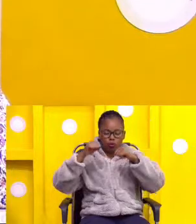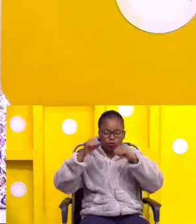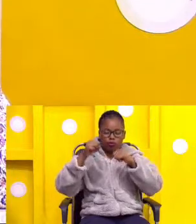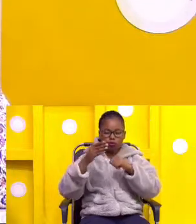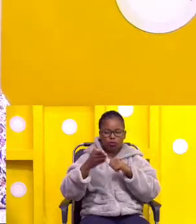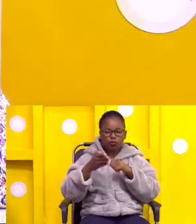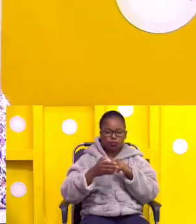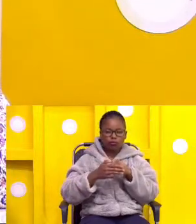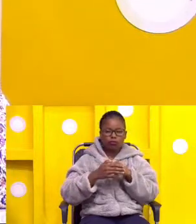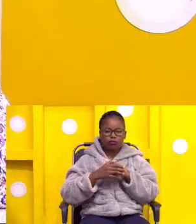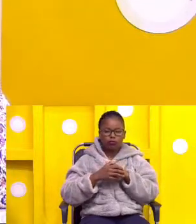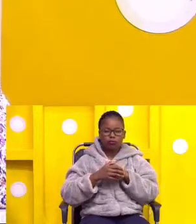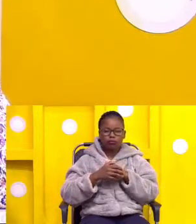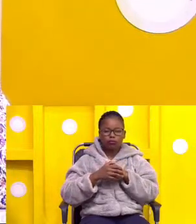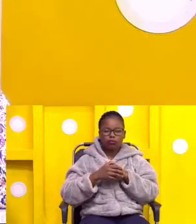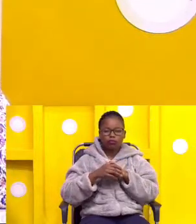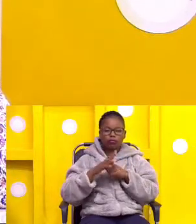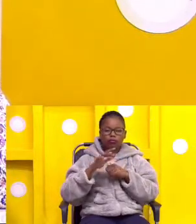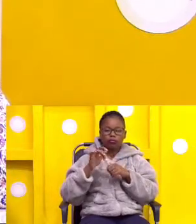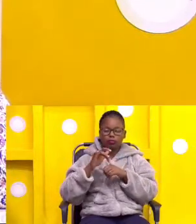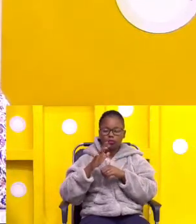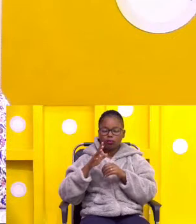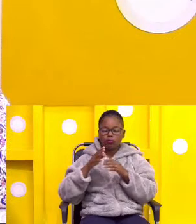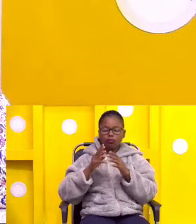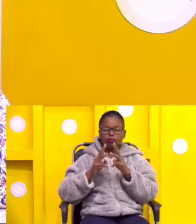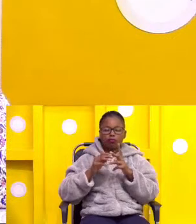Luwe kwe maudu matariko mariko hitokaga.